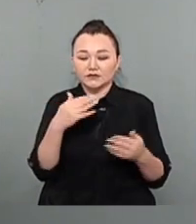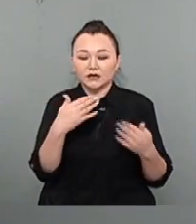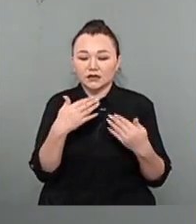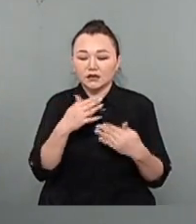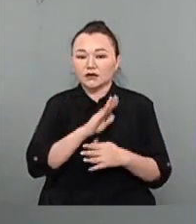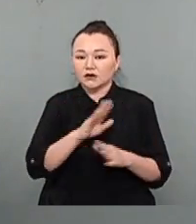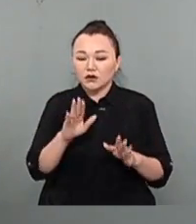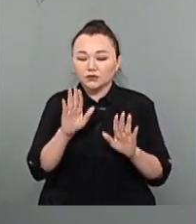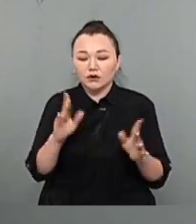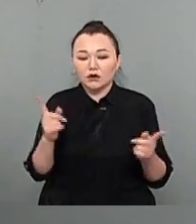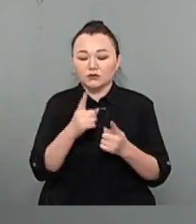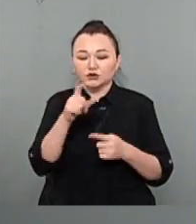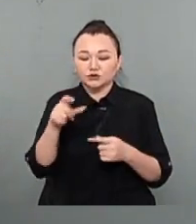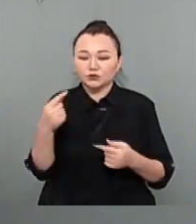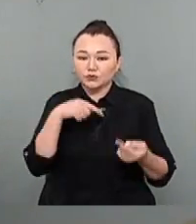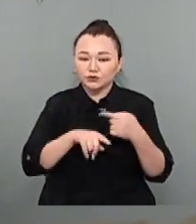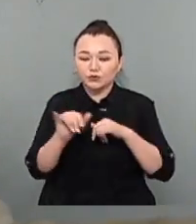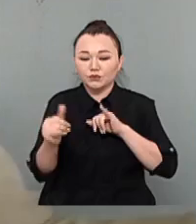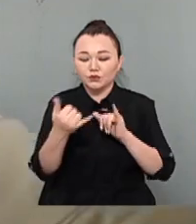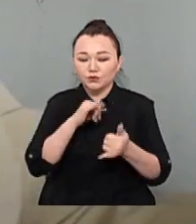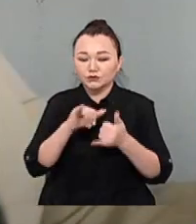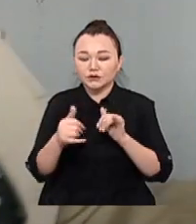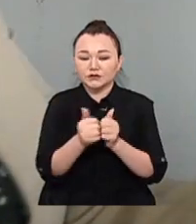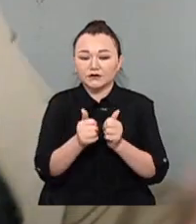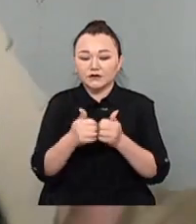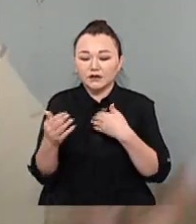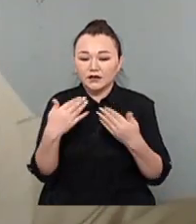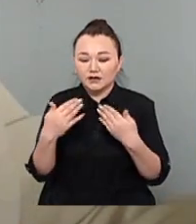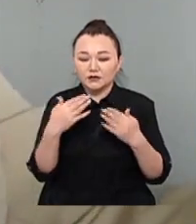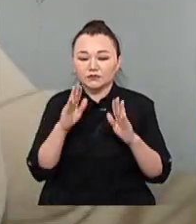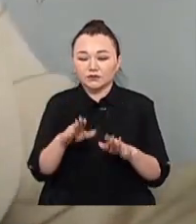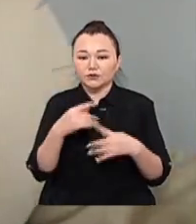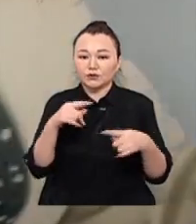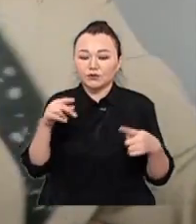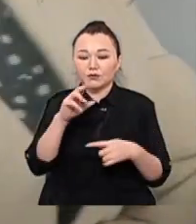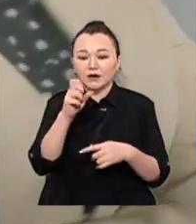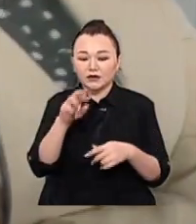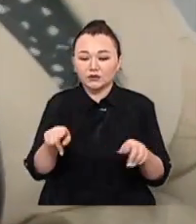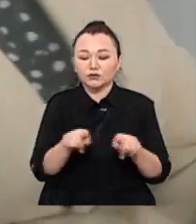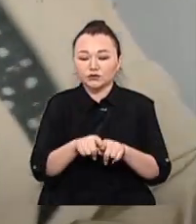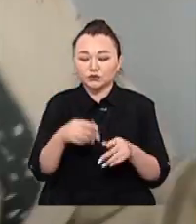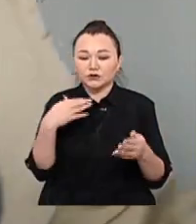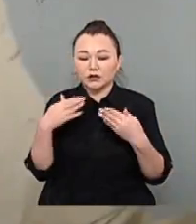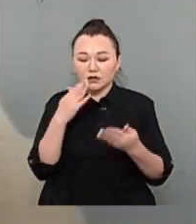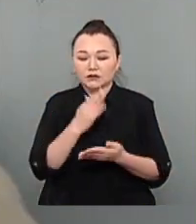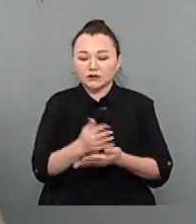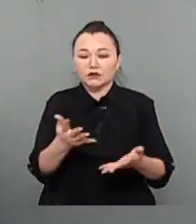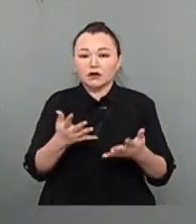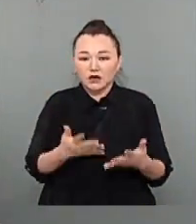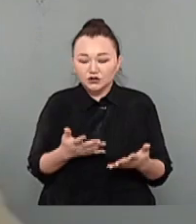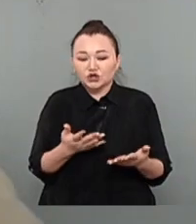емес, адами жаңағы бір-бірімізге кіріп шығатын көршілік қарым-қатынас орнаған. Басқа партияластармен де барыстар ма қонақ? Әрине,